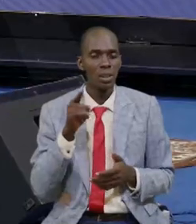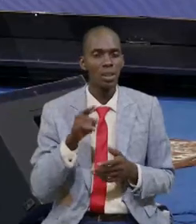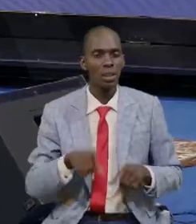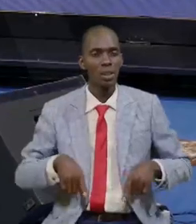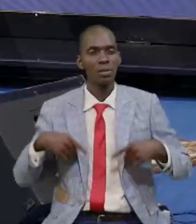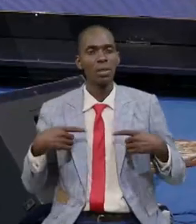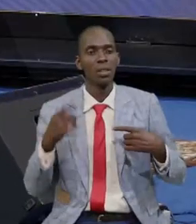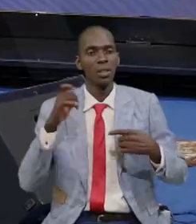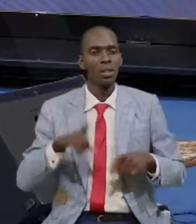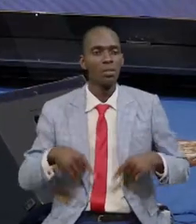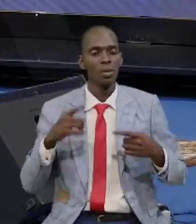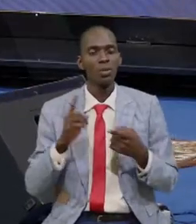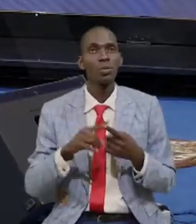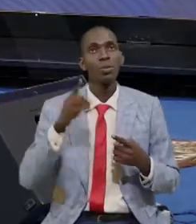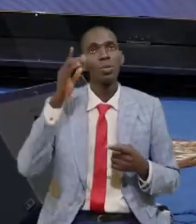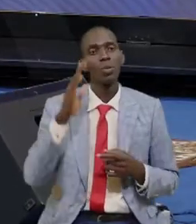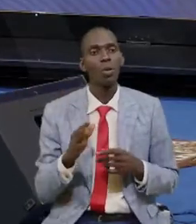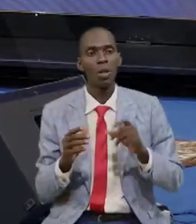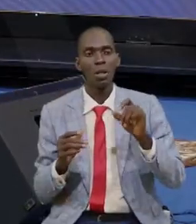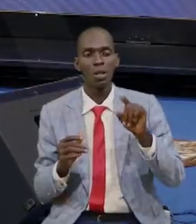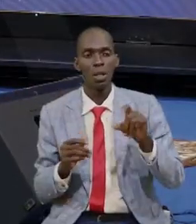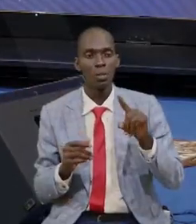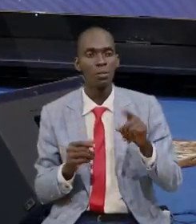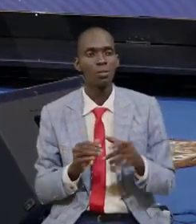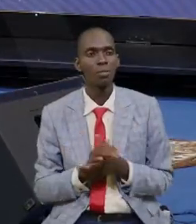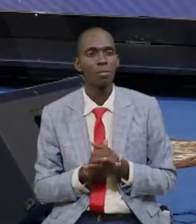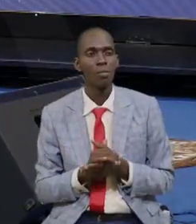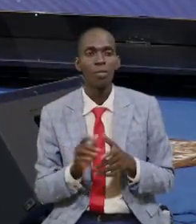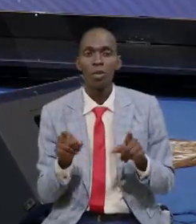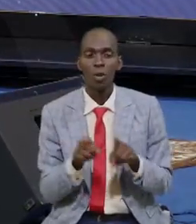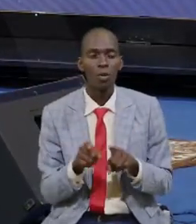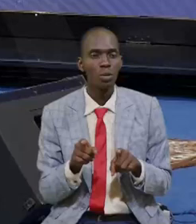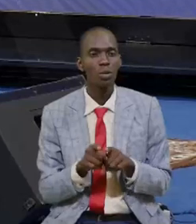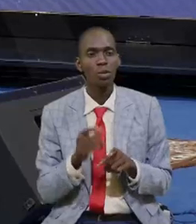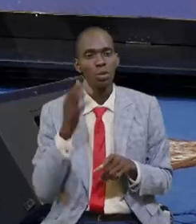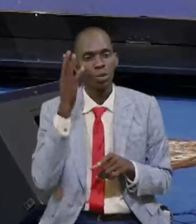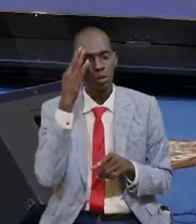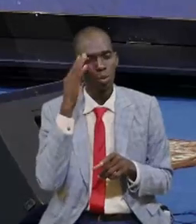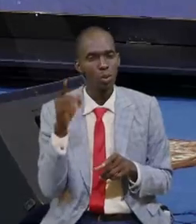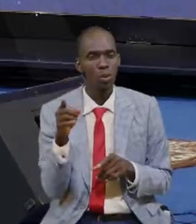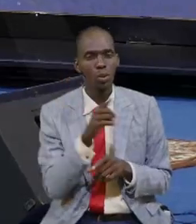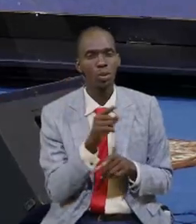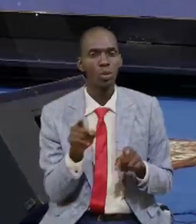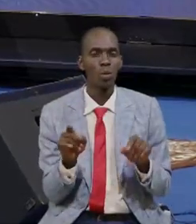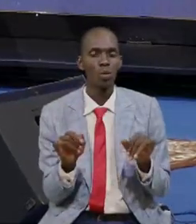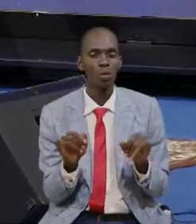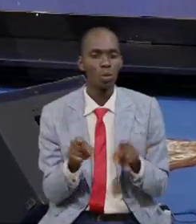revenu à la vie. Et c'est pour Dieu qu'il vit. Le verset 11. Ainsi